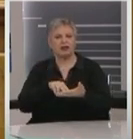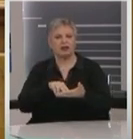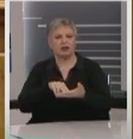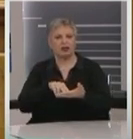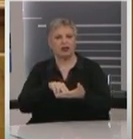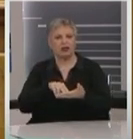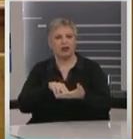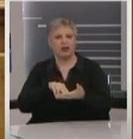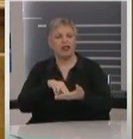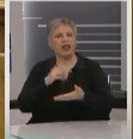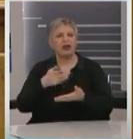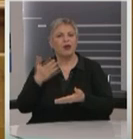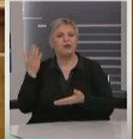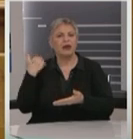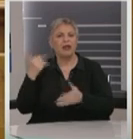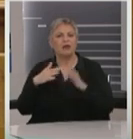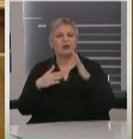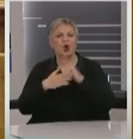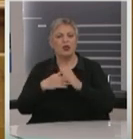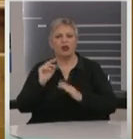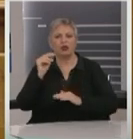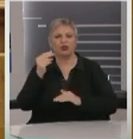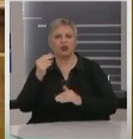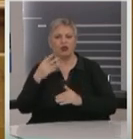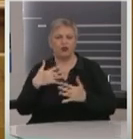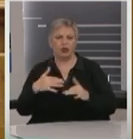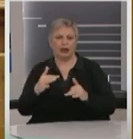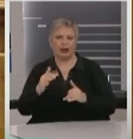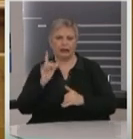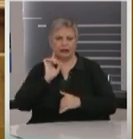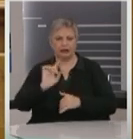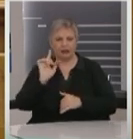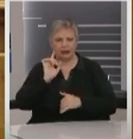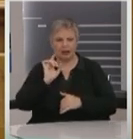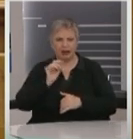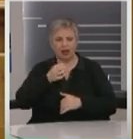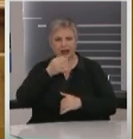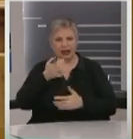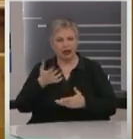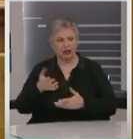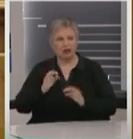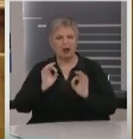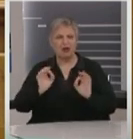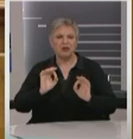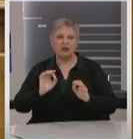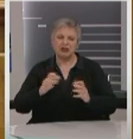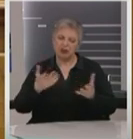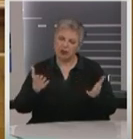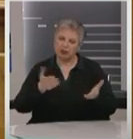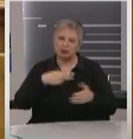αποφθέγματα της πρώην Προέδρου της Βουλής. Και βέβαια, καλά κάνετε, δικαίωμά σας, όλοι